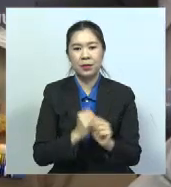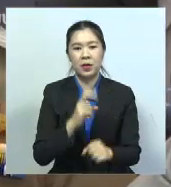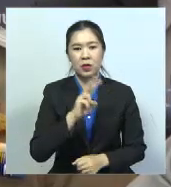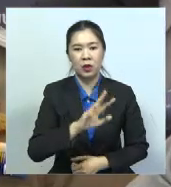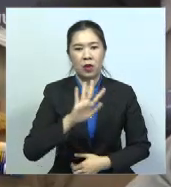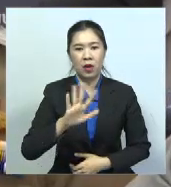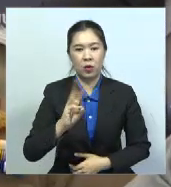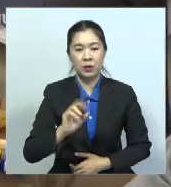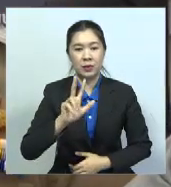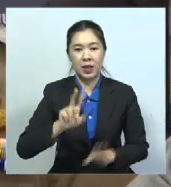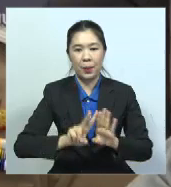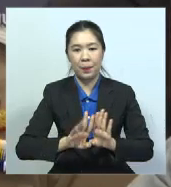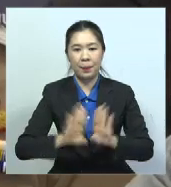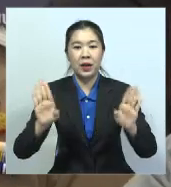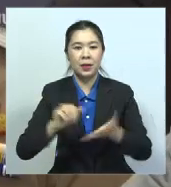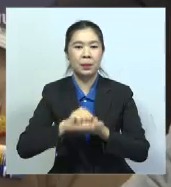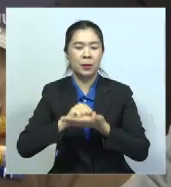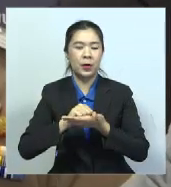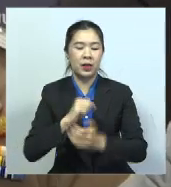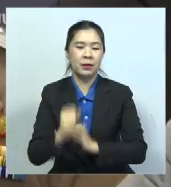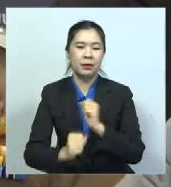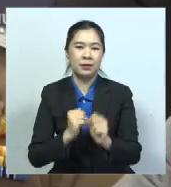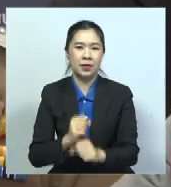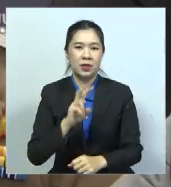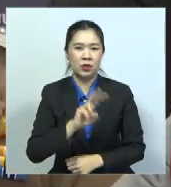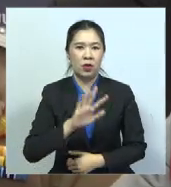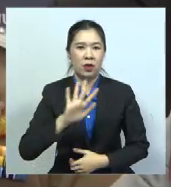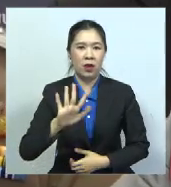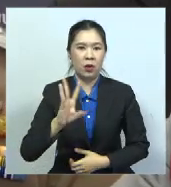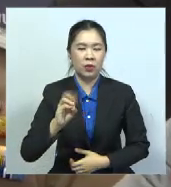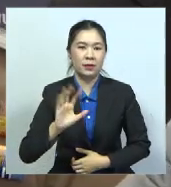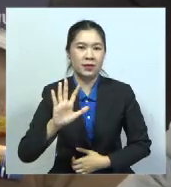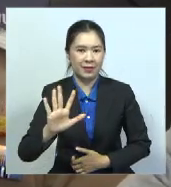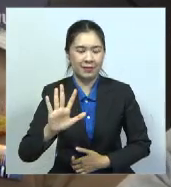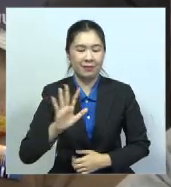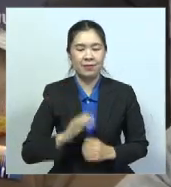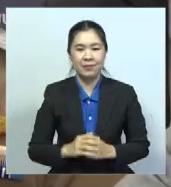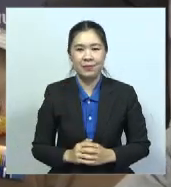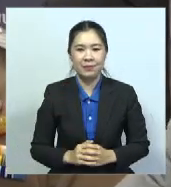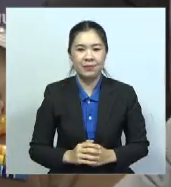2563และจะเปิดให้บริการได้ในปี2565นะครับ